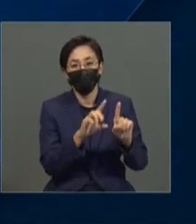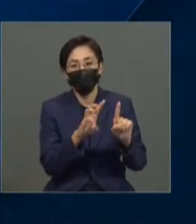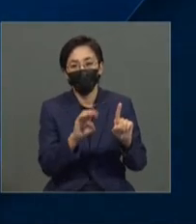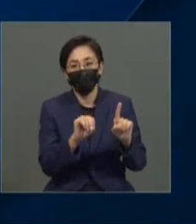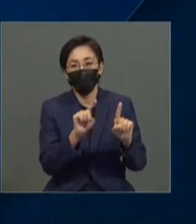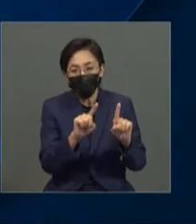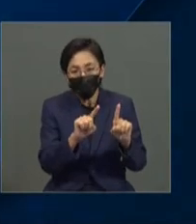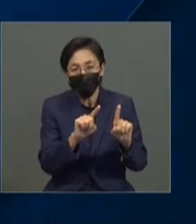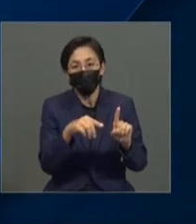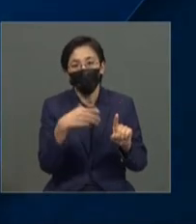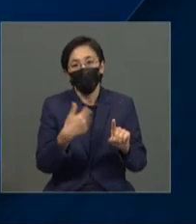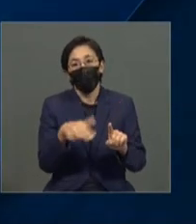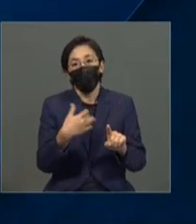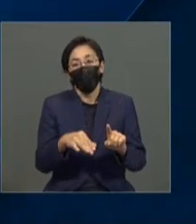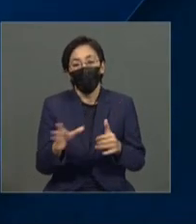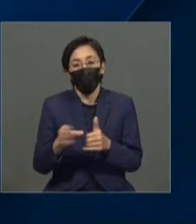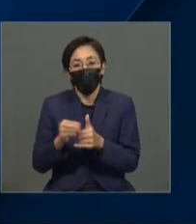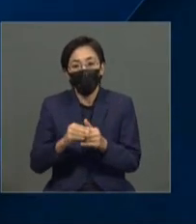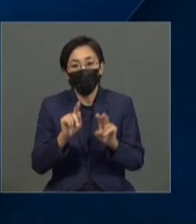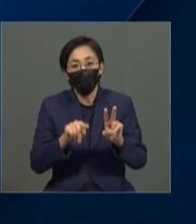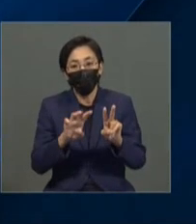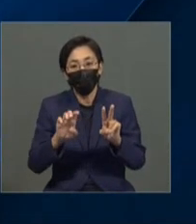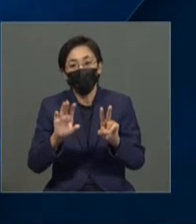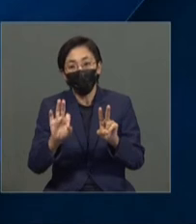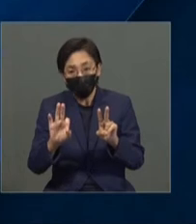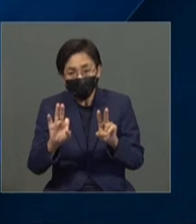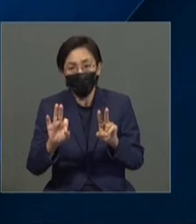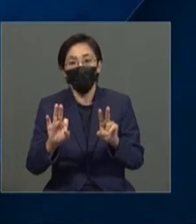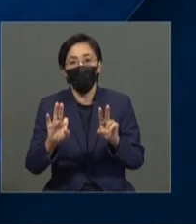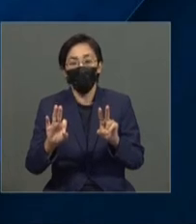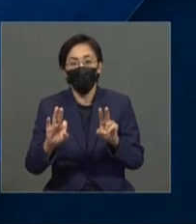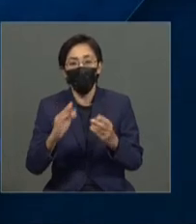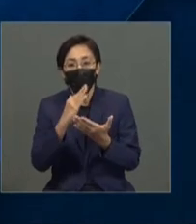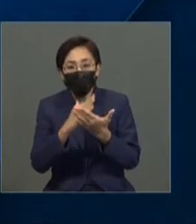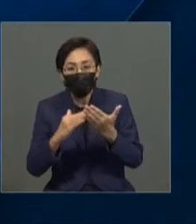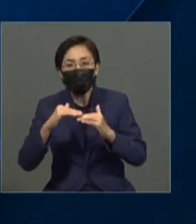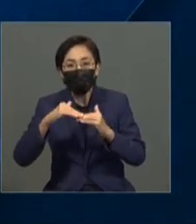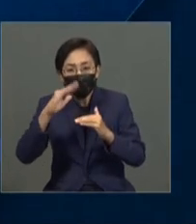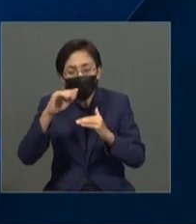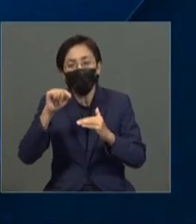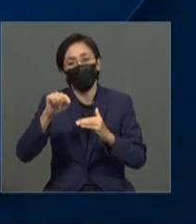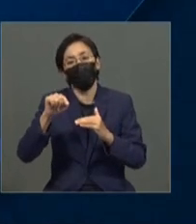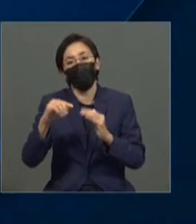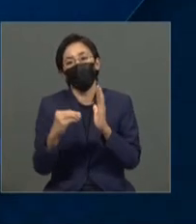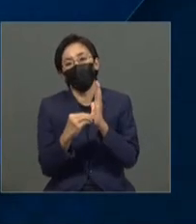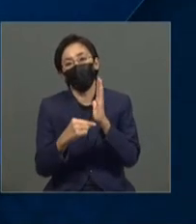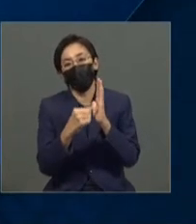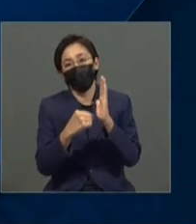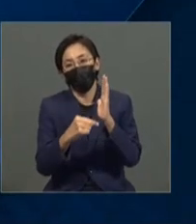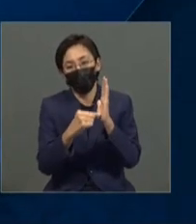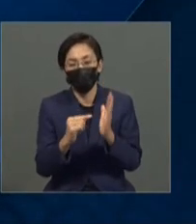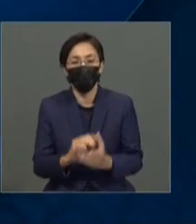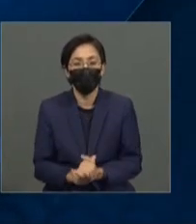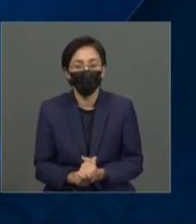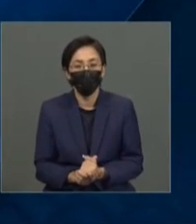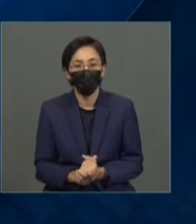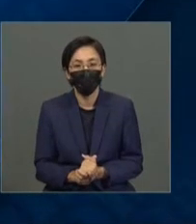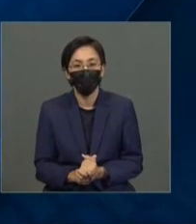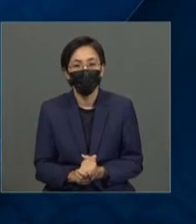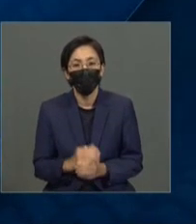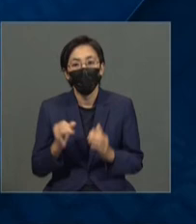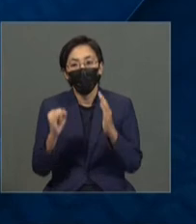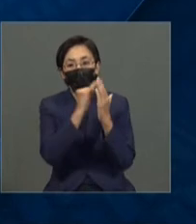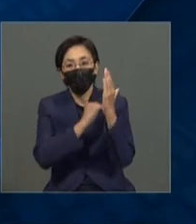เกินครึ่งหนึ่งของจำนวนผู้ติดเชื้อทั้งหมดนะคะให้เห็นกราฟชัดเจนทิศทางนะคะสำหรับต่าง